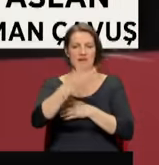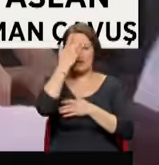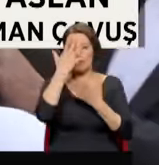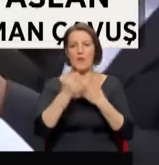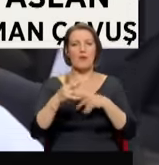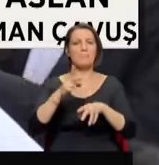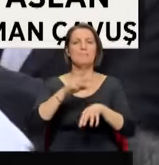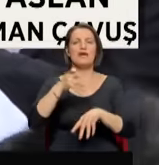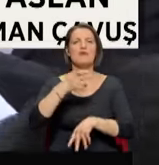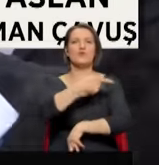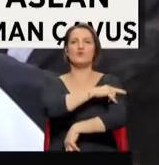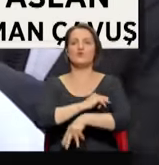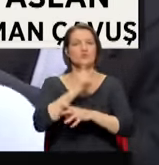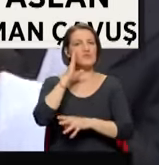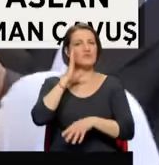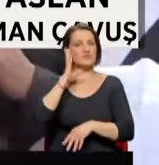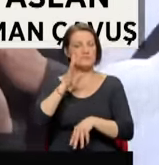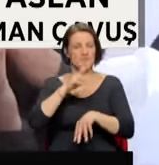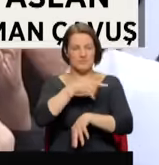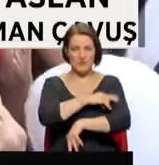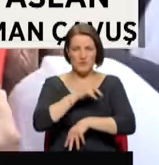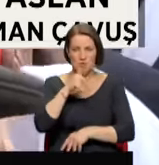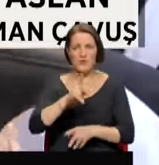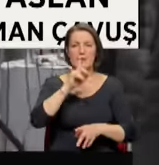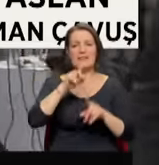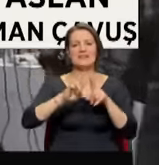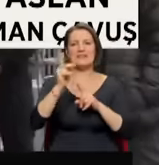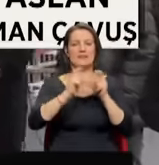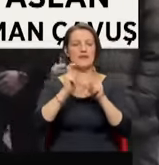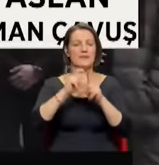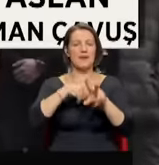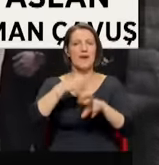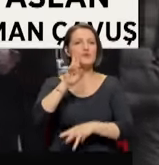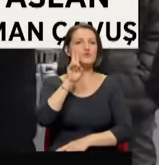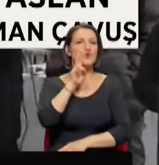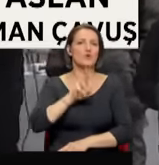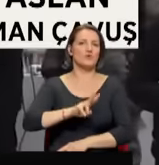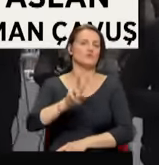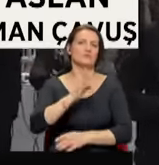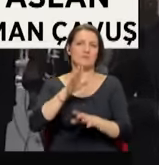olan piyade uzman çavuş Hikmet Aslan, Niğde'de son yolculuğuna uğurlandı.